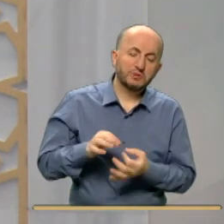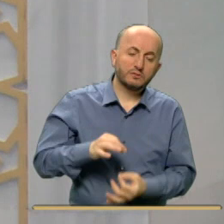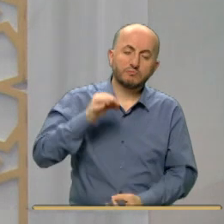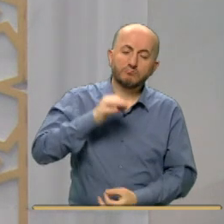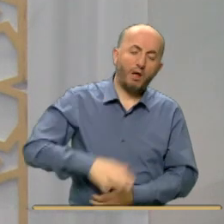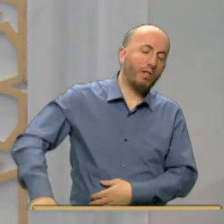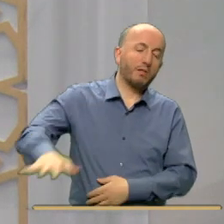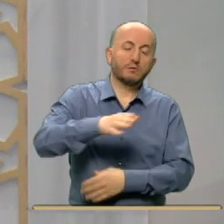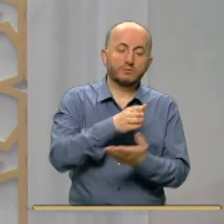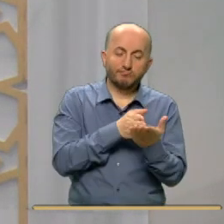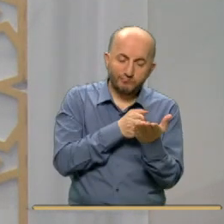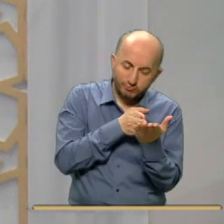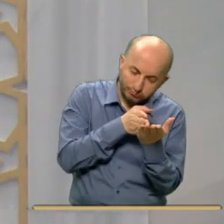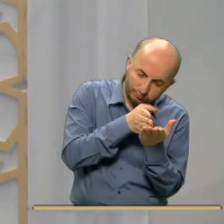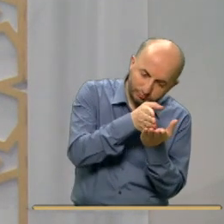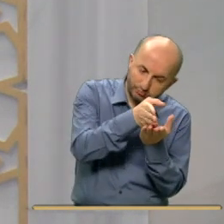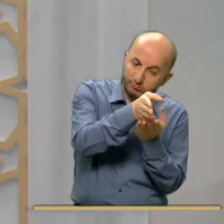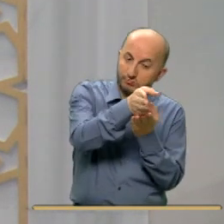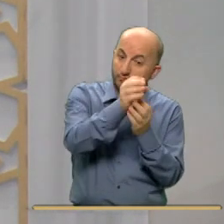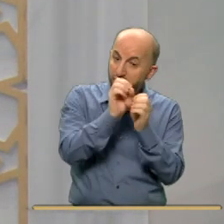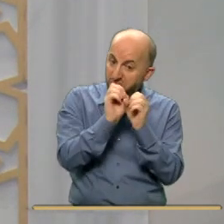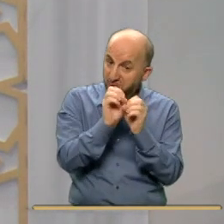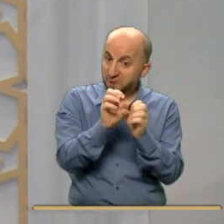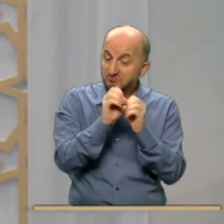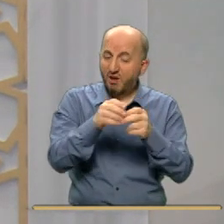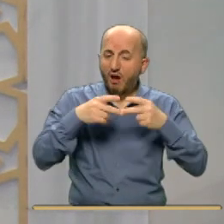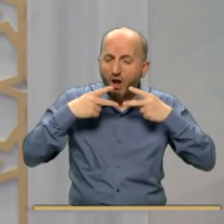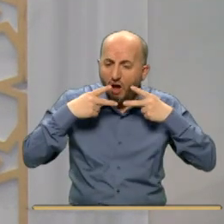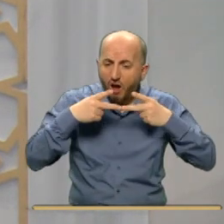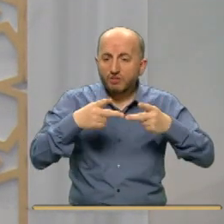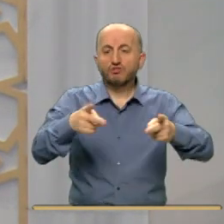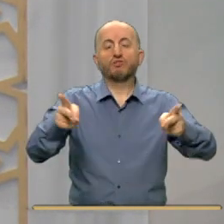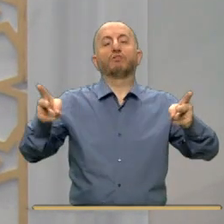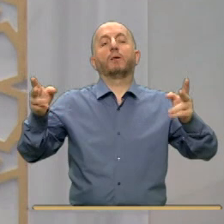hidayet kaynağı ve bir beyan, açıklamadır.